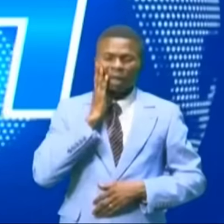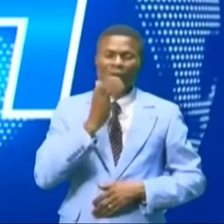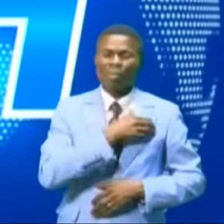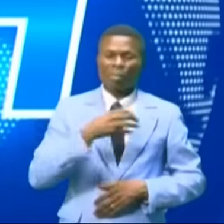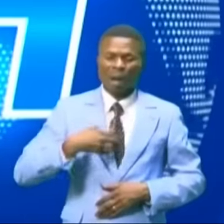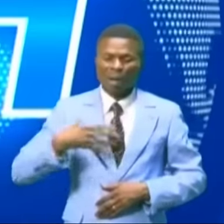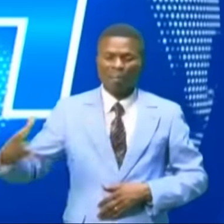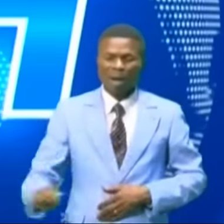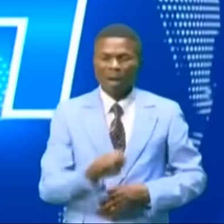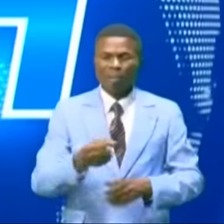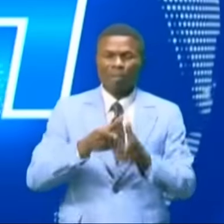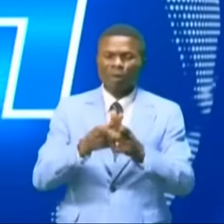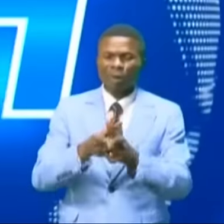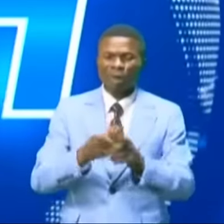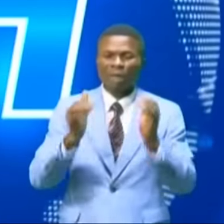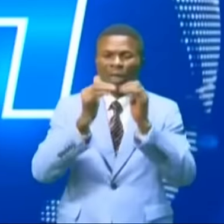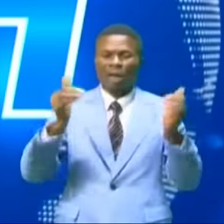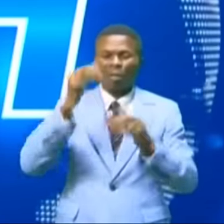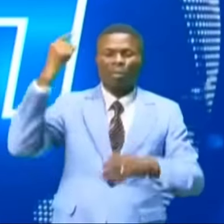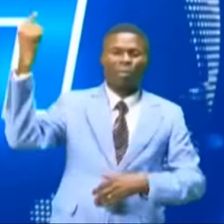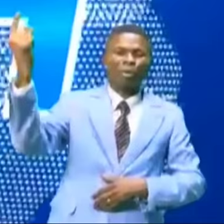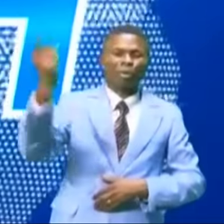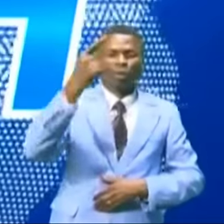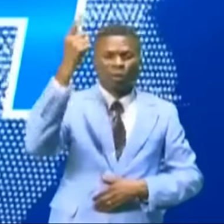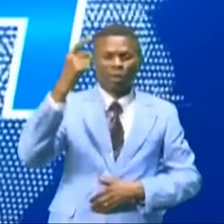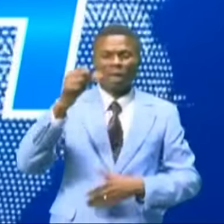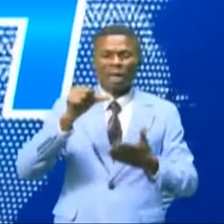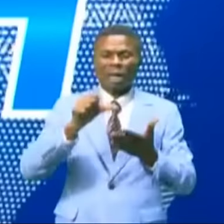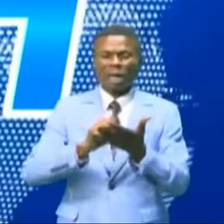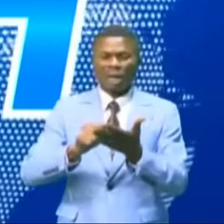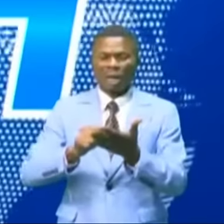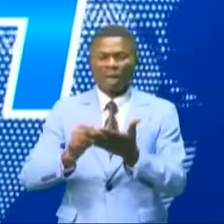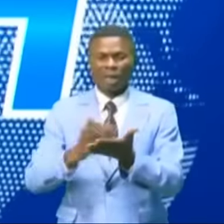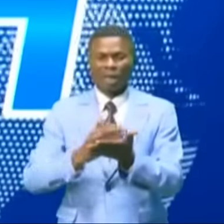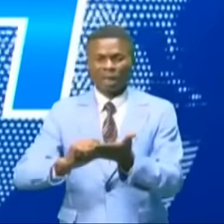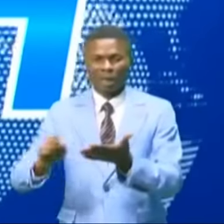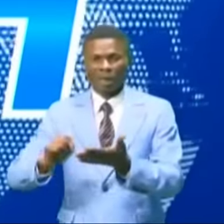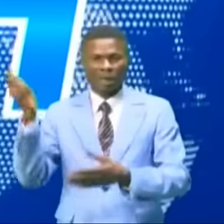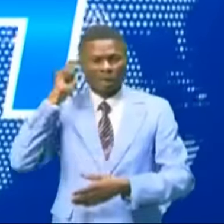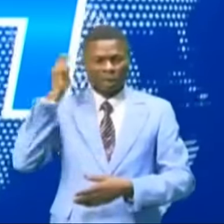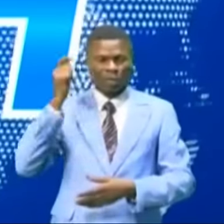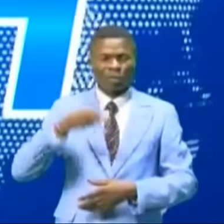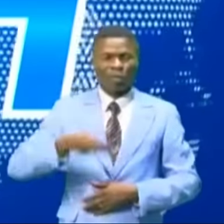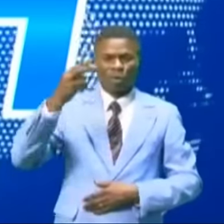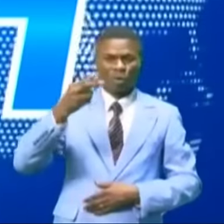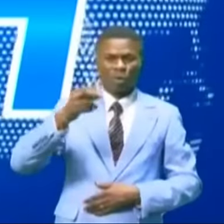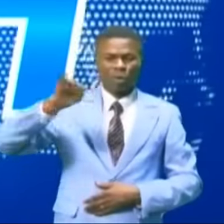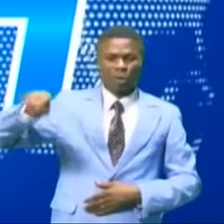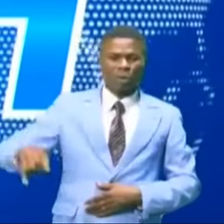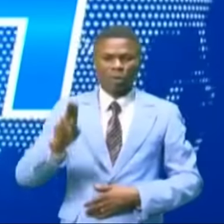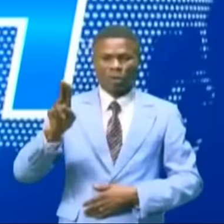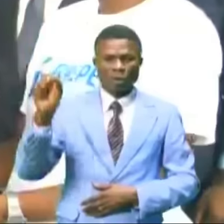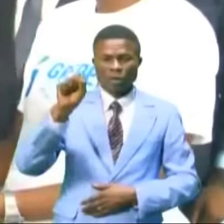Congo-Zaïre pour la paix et l'équilibre mondial » rédigé par le professeur émérite Justin Poba.